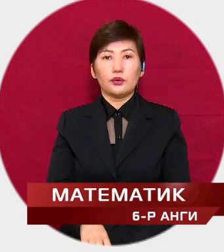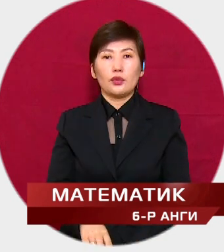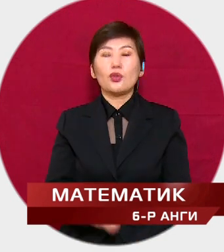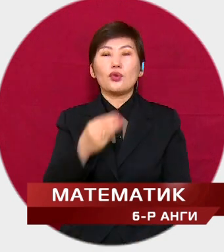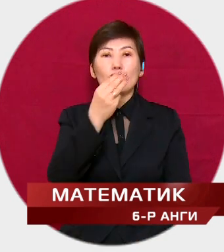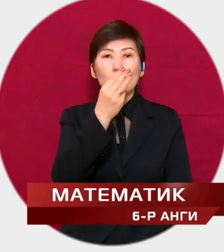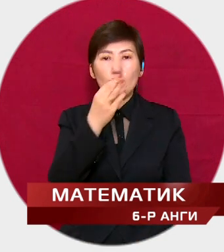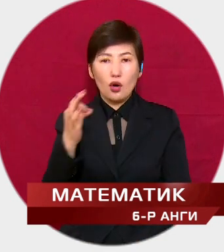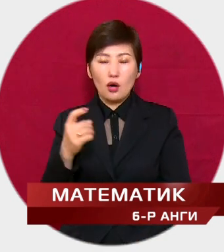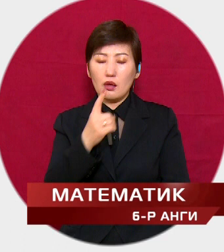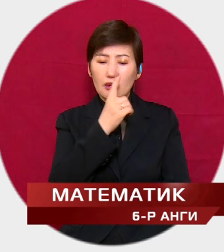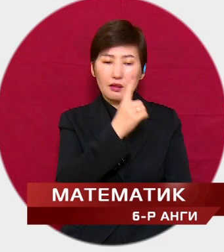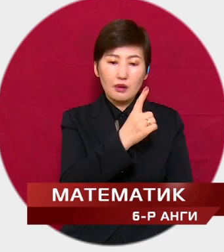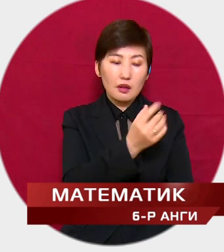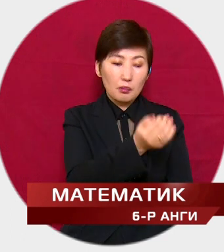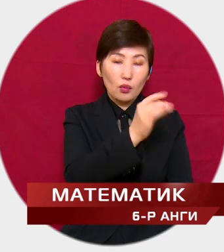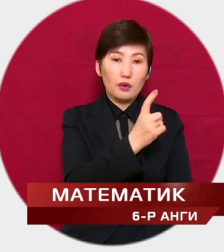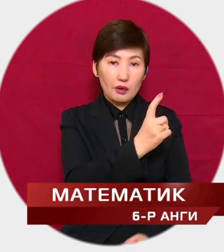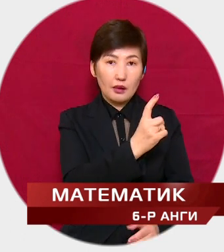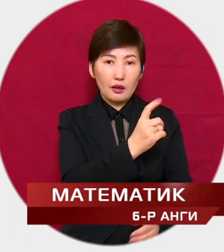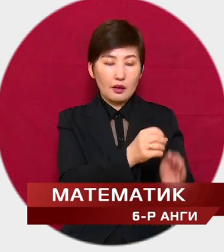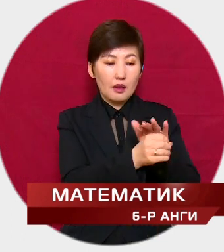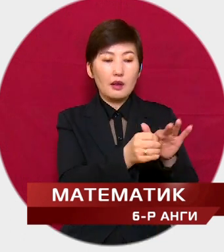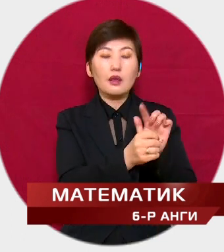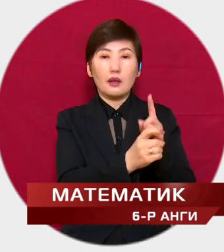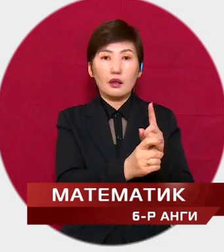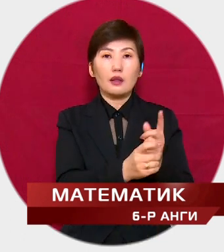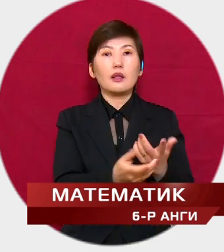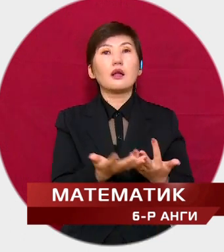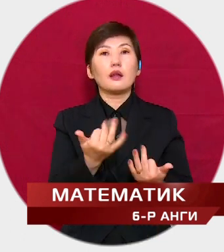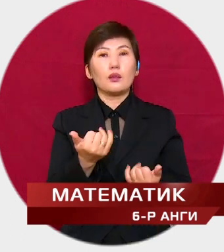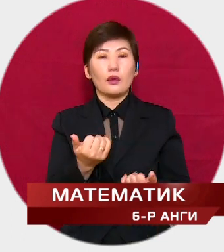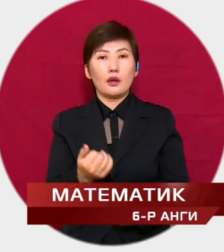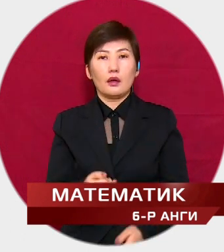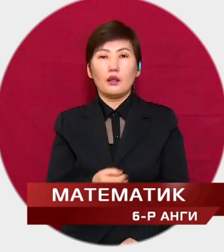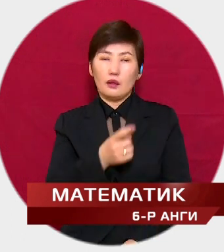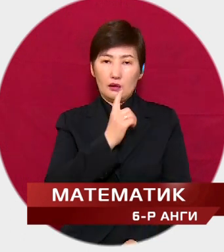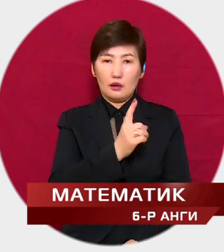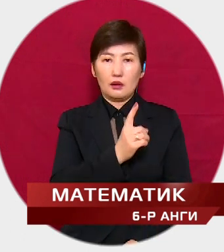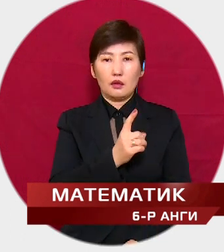нүдэрээ буусан тоог тооцоо. 1, за 2,